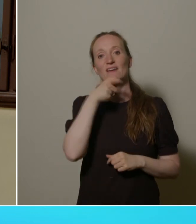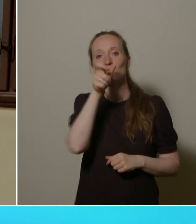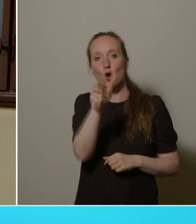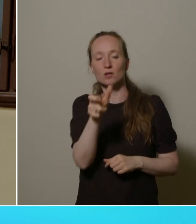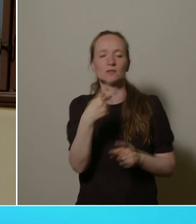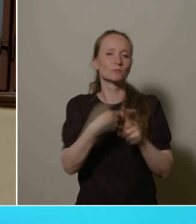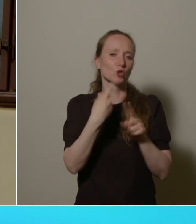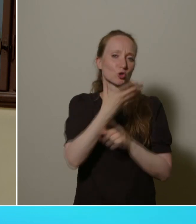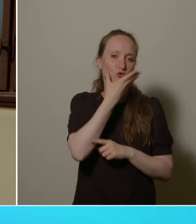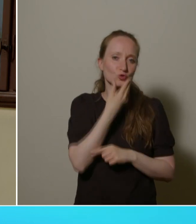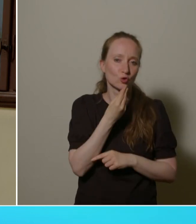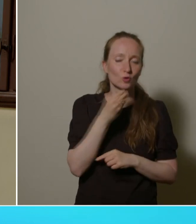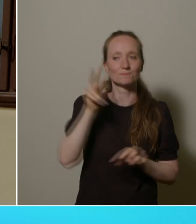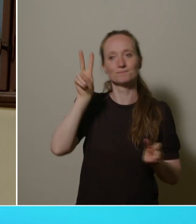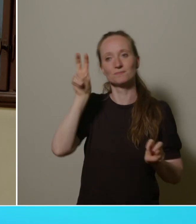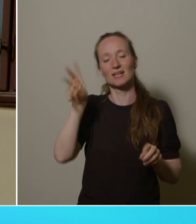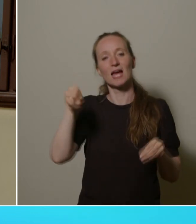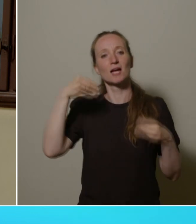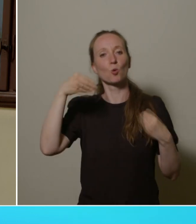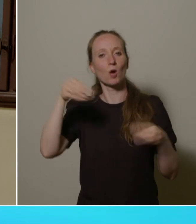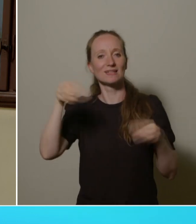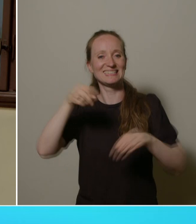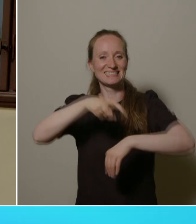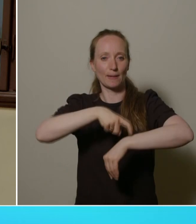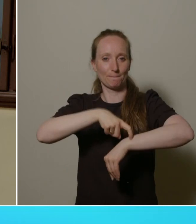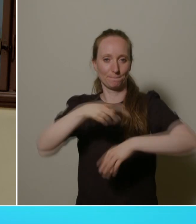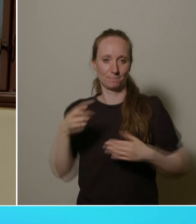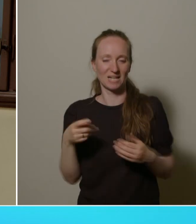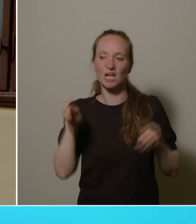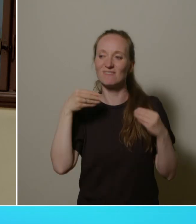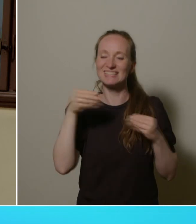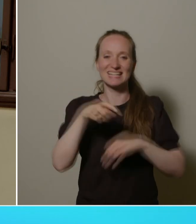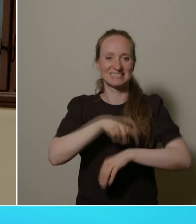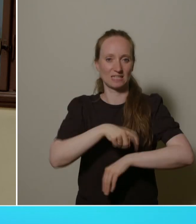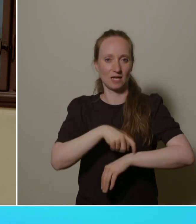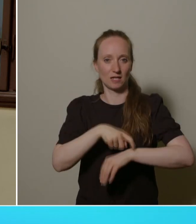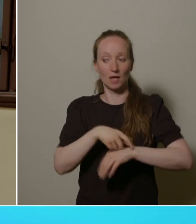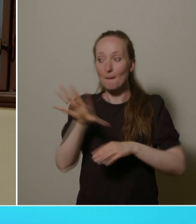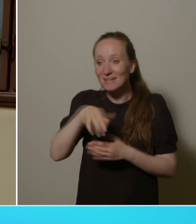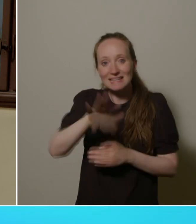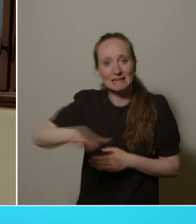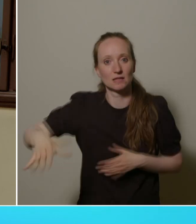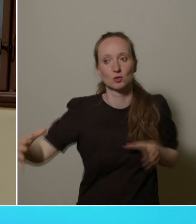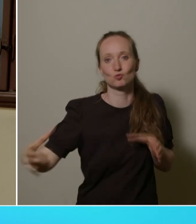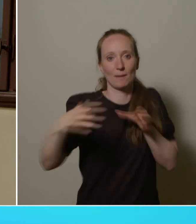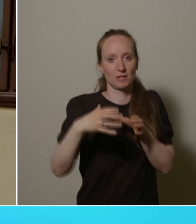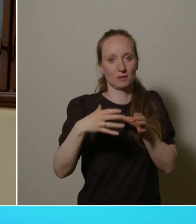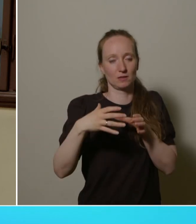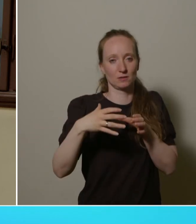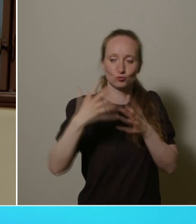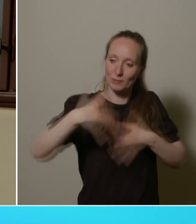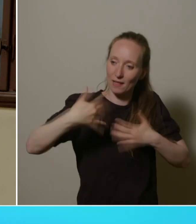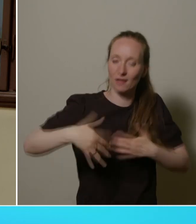finde, ist Quality Time, also Qualitätszeit, die man mit seinen Kindern verbringen möchte. Und deshalb